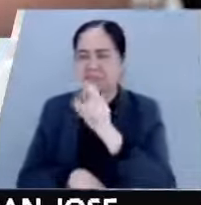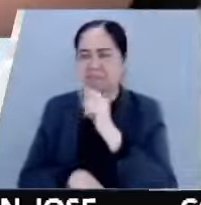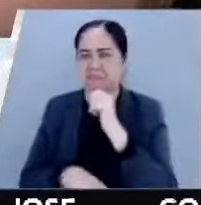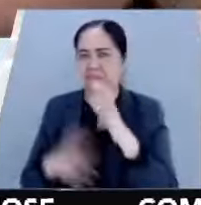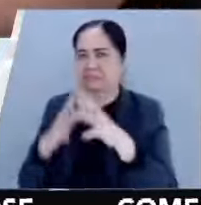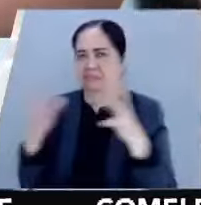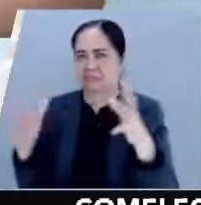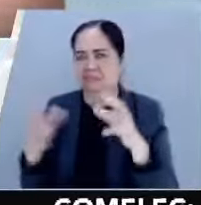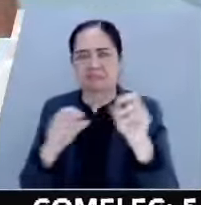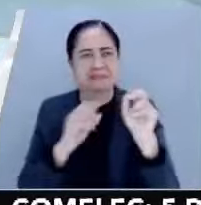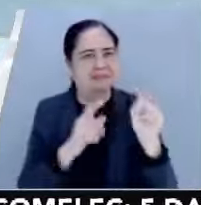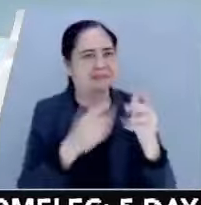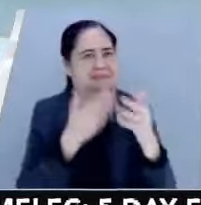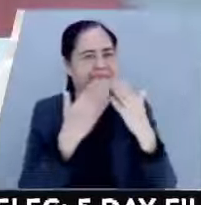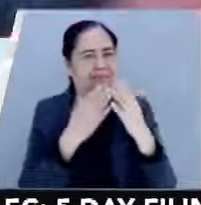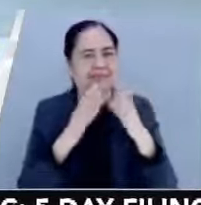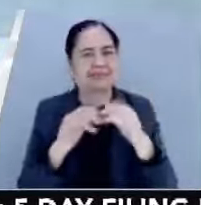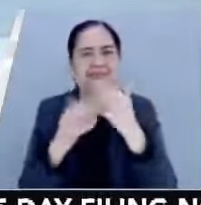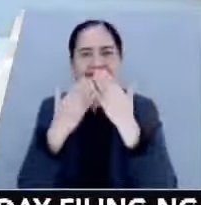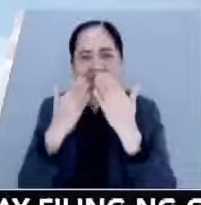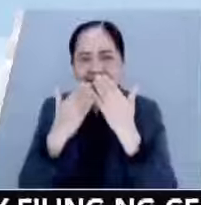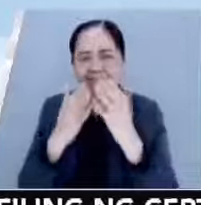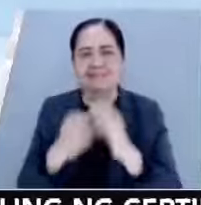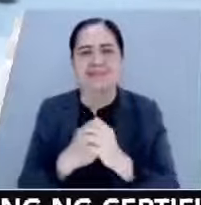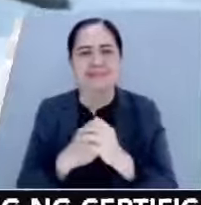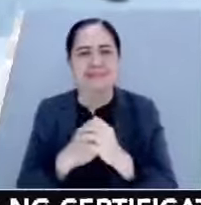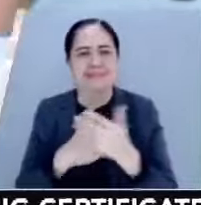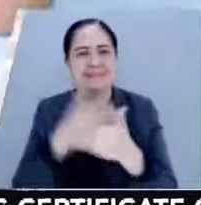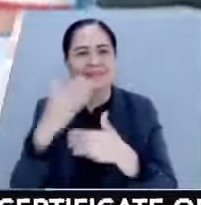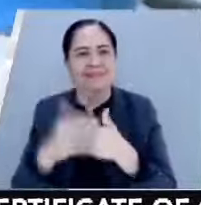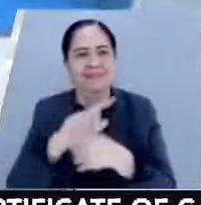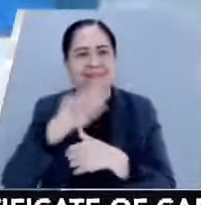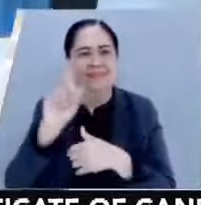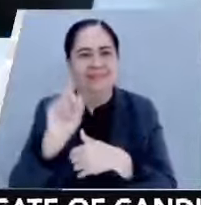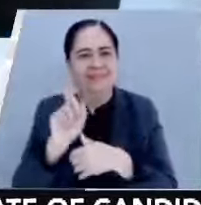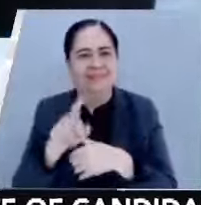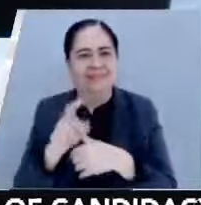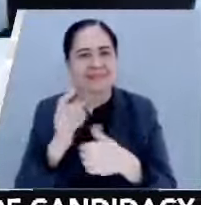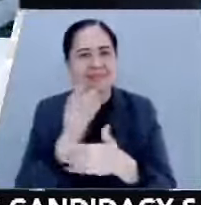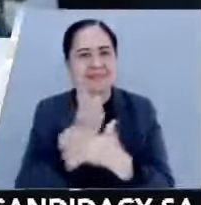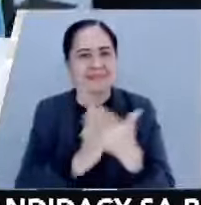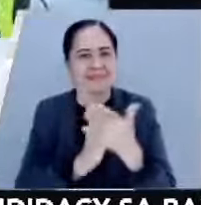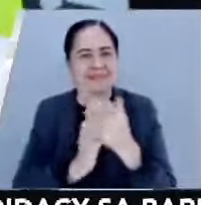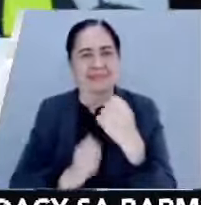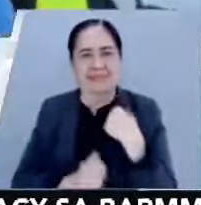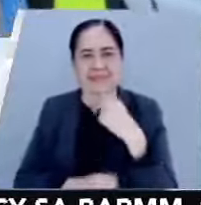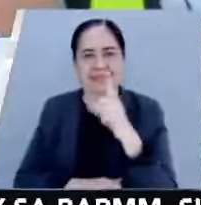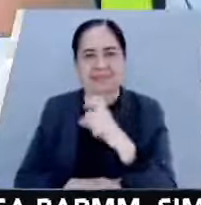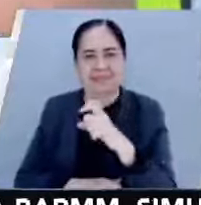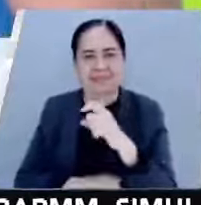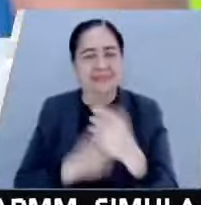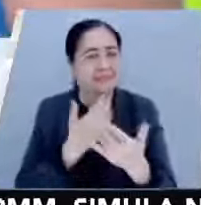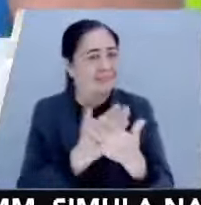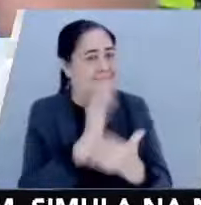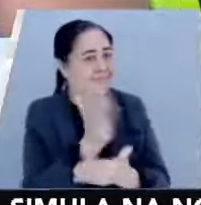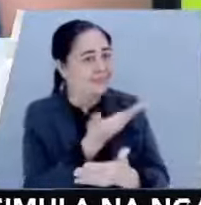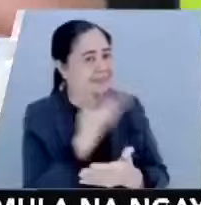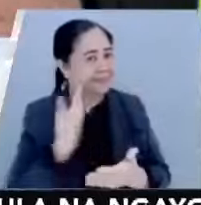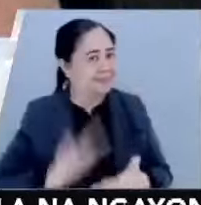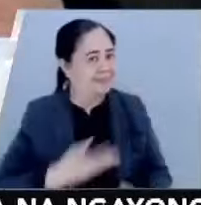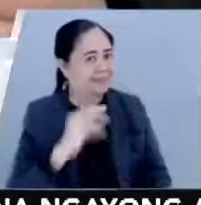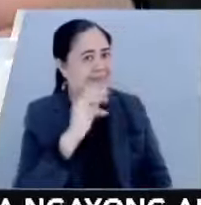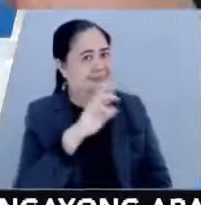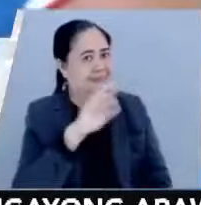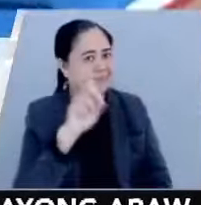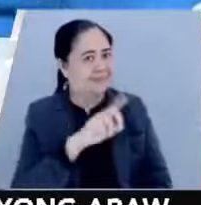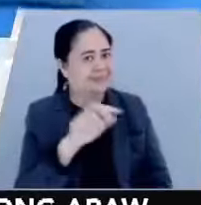Ingat po kayo ha Ayan po ah tanong din natin ang ilan pa nating kababayan Ayan Good morning Ako po si Mary sa Unang Hirit po